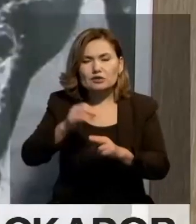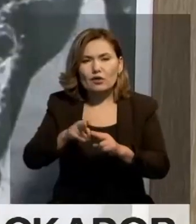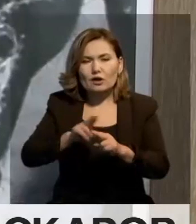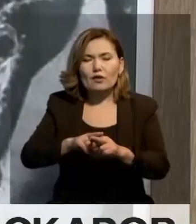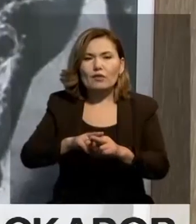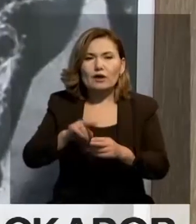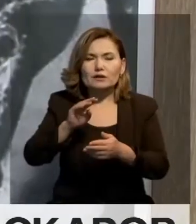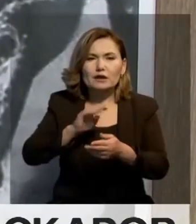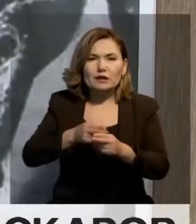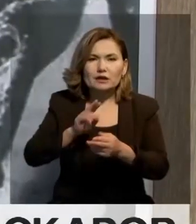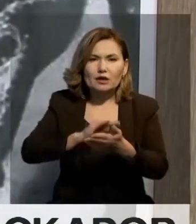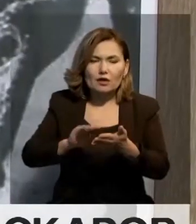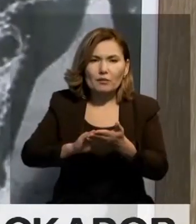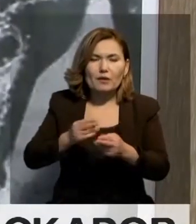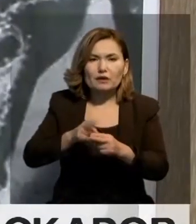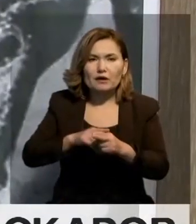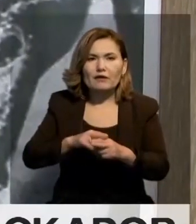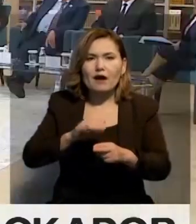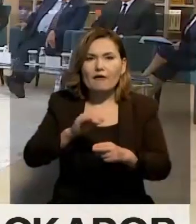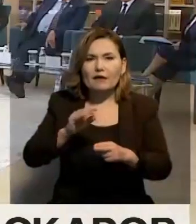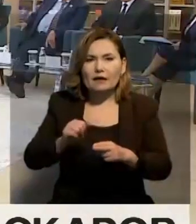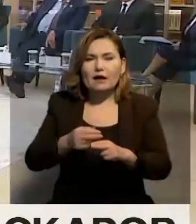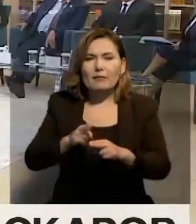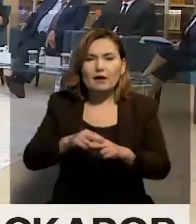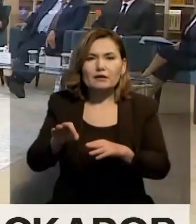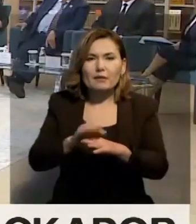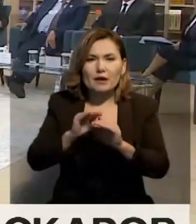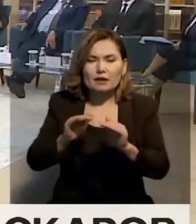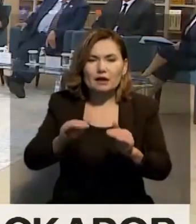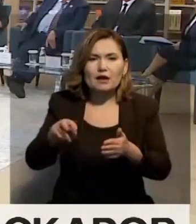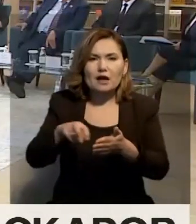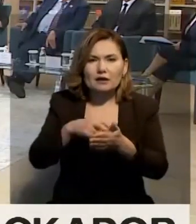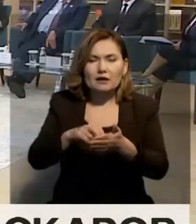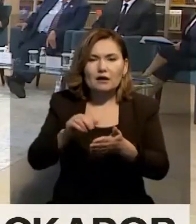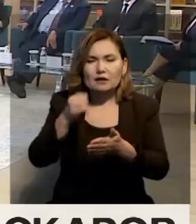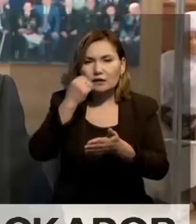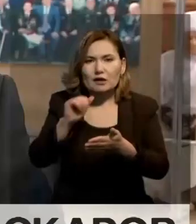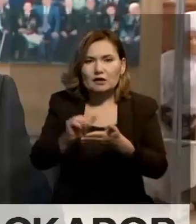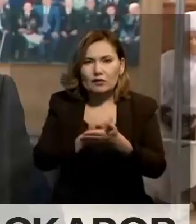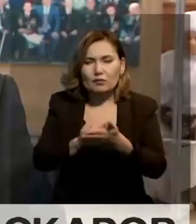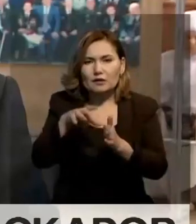жары Фатима Ғалиқызы мен балаларымен және тілеулес жандармен жазысқан хаттар енген.